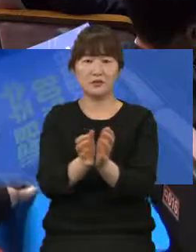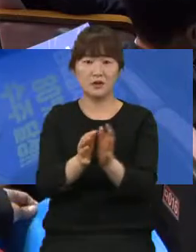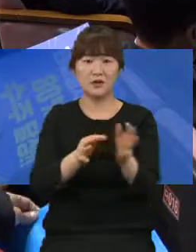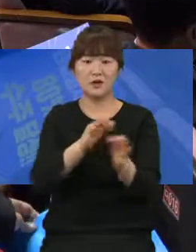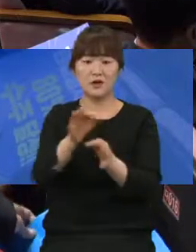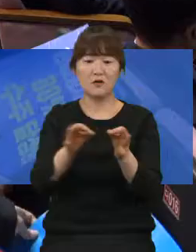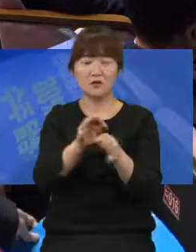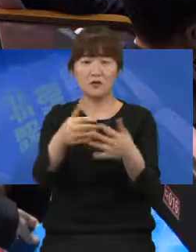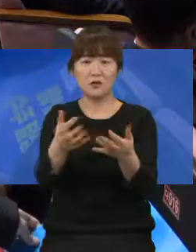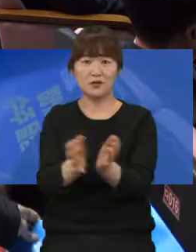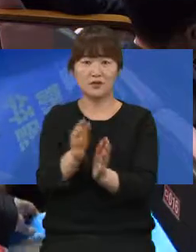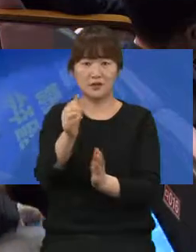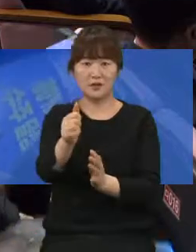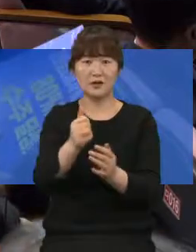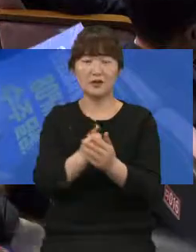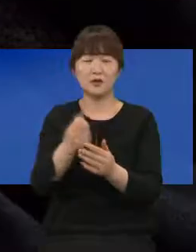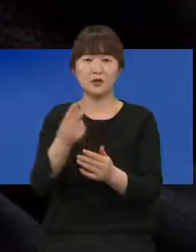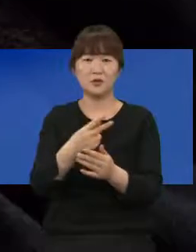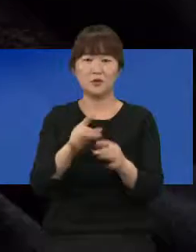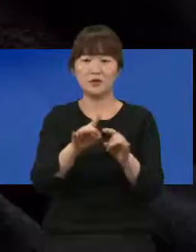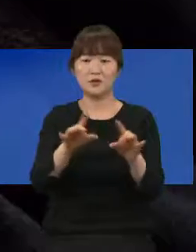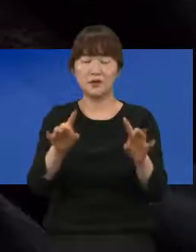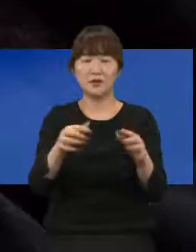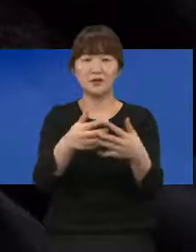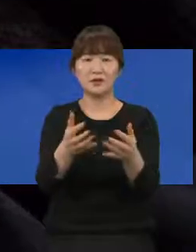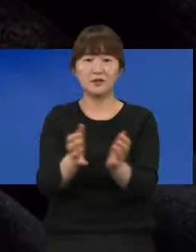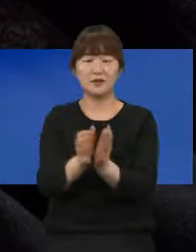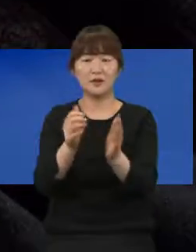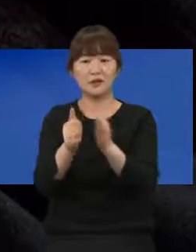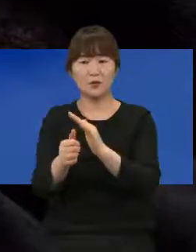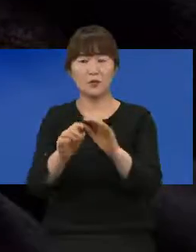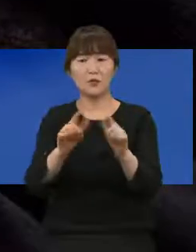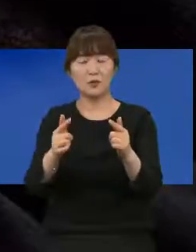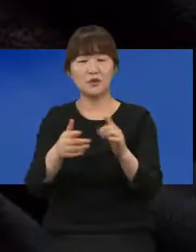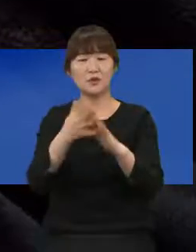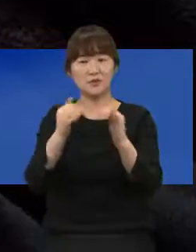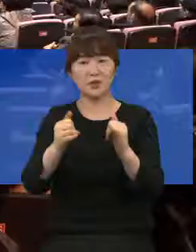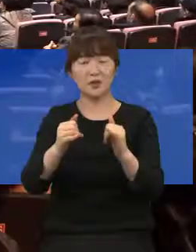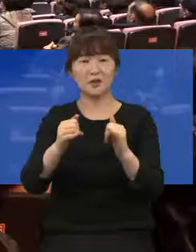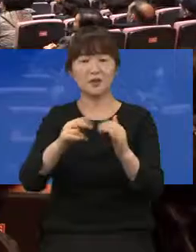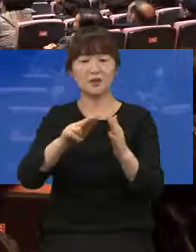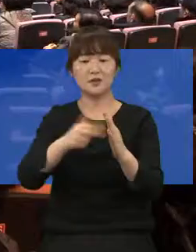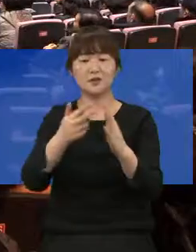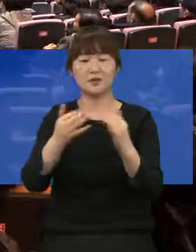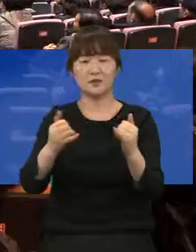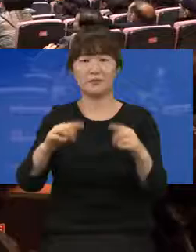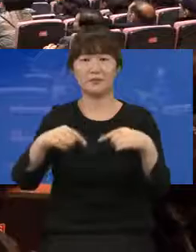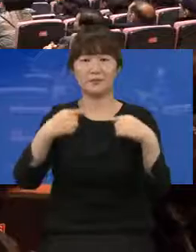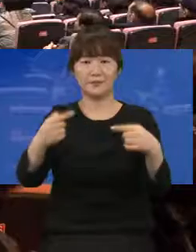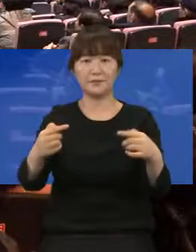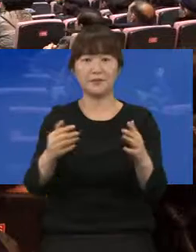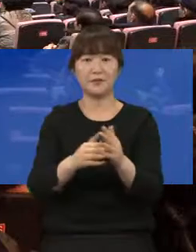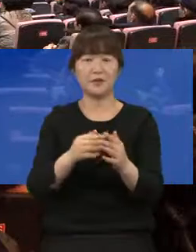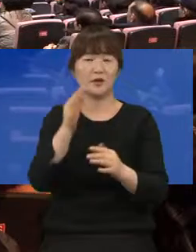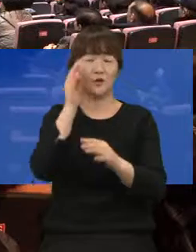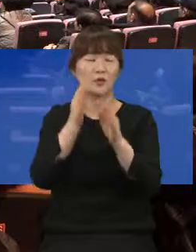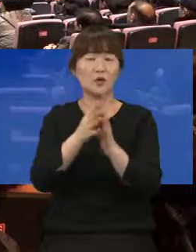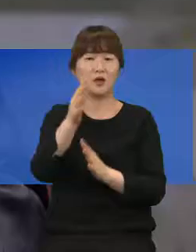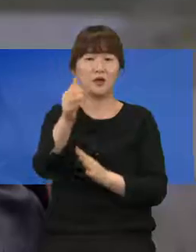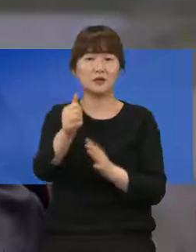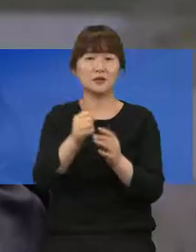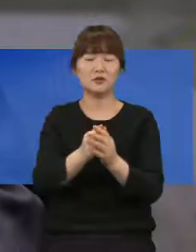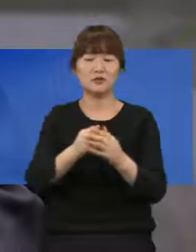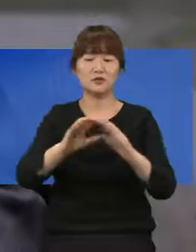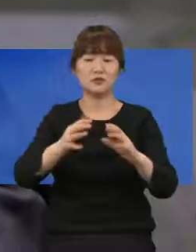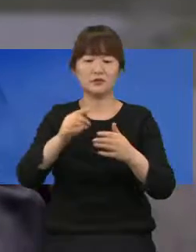관련 기관단체장, 각계각층을 대표하는 위원 및 시민 등 700여 명이 참석했습니다. 이강덕